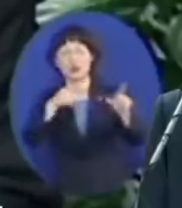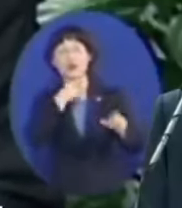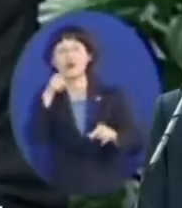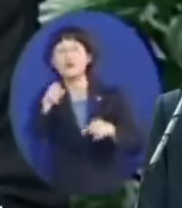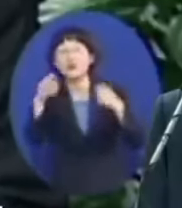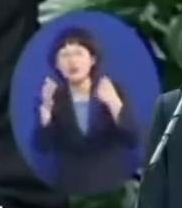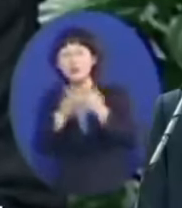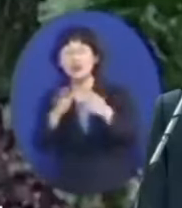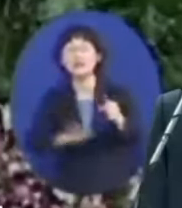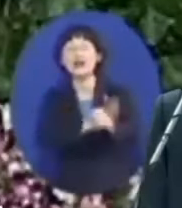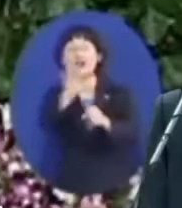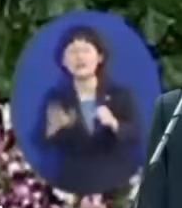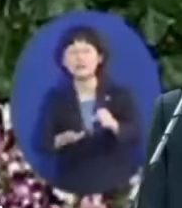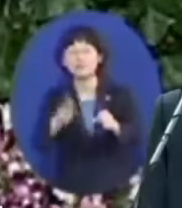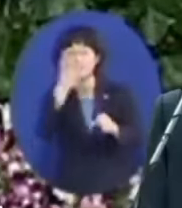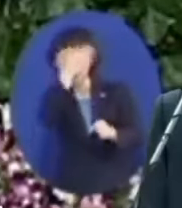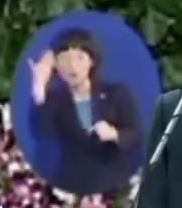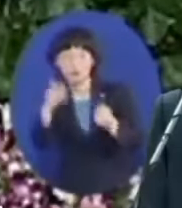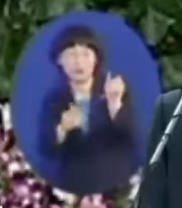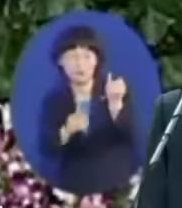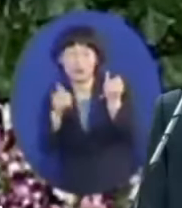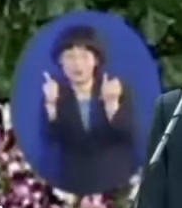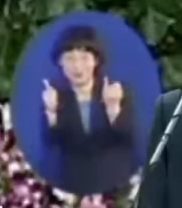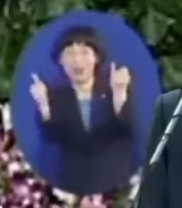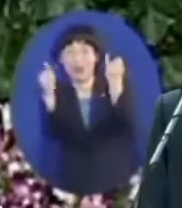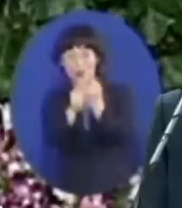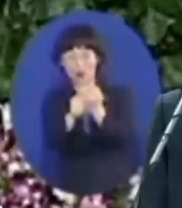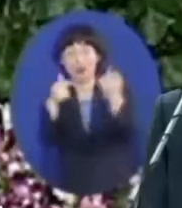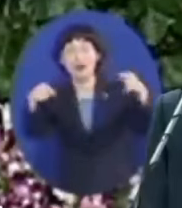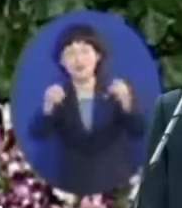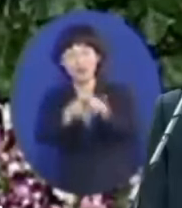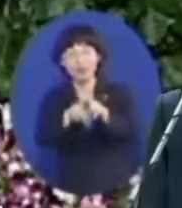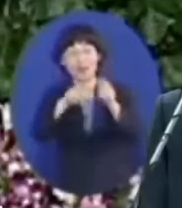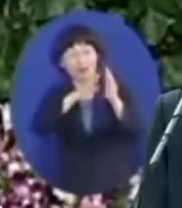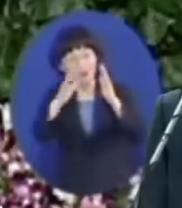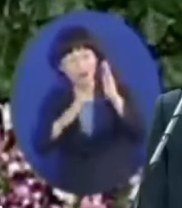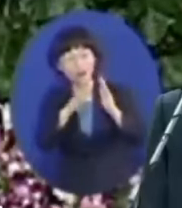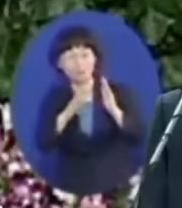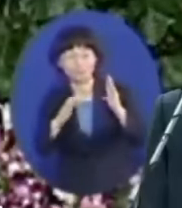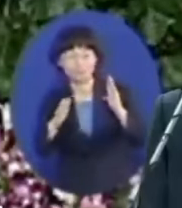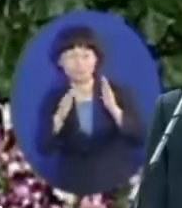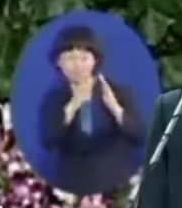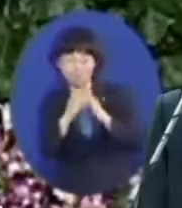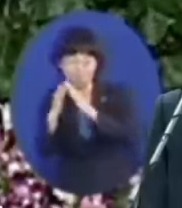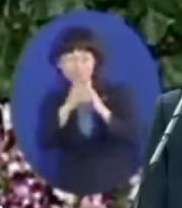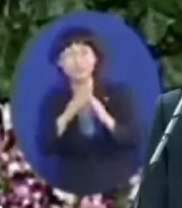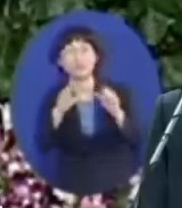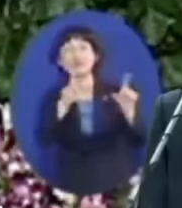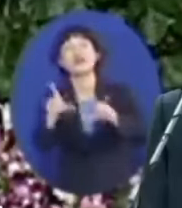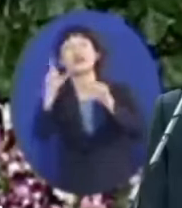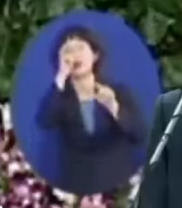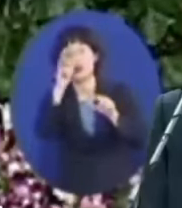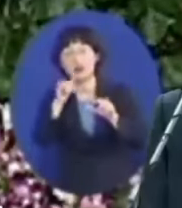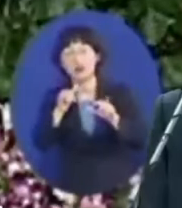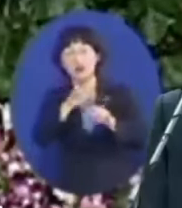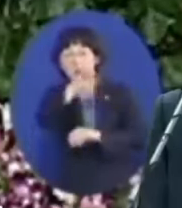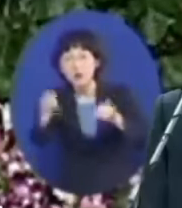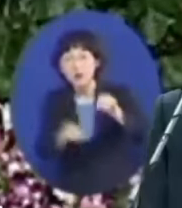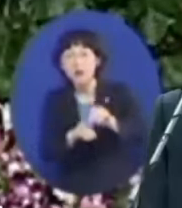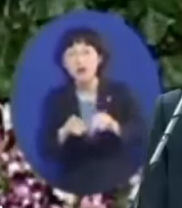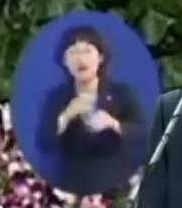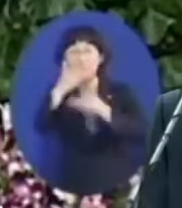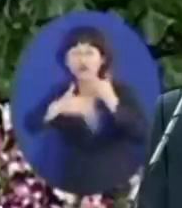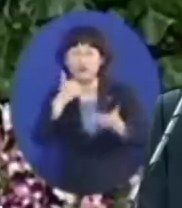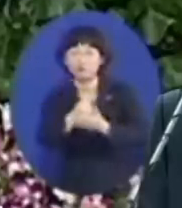때문에 사랑하는 청춘 남녀가 결혼하여 함께 가정을 이루게 되는 것입니다. 하물며 주님을 뜨겁게